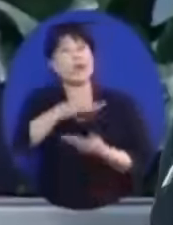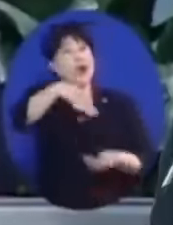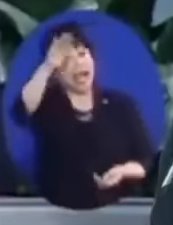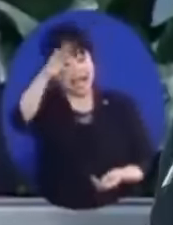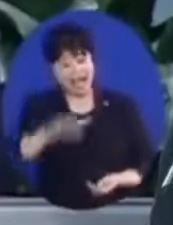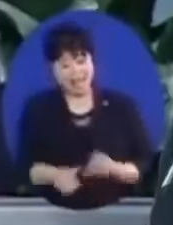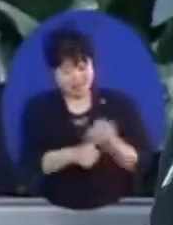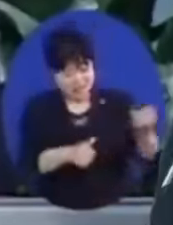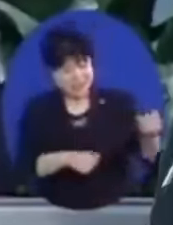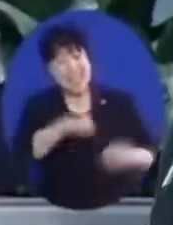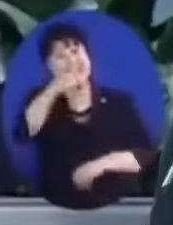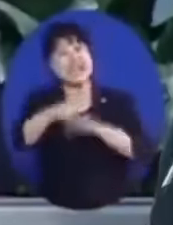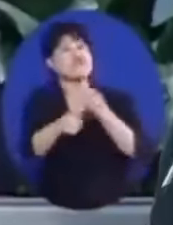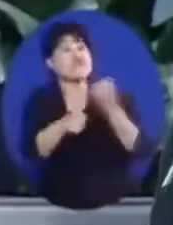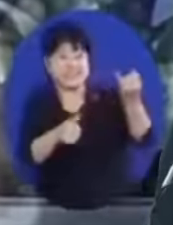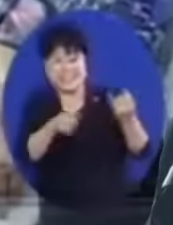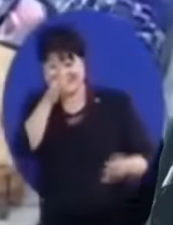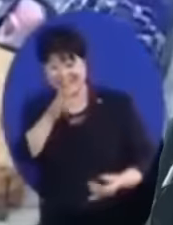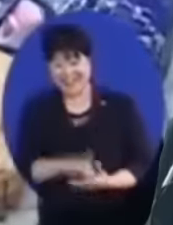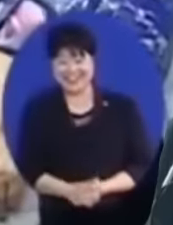겁니다. 자유부인입니다.